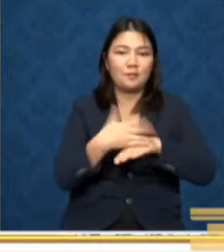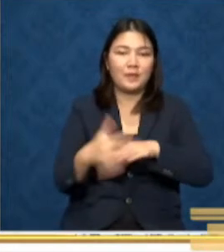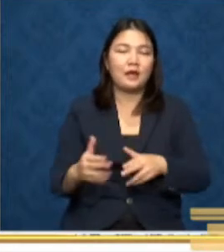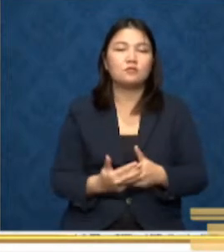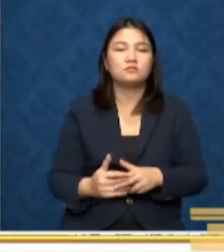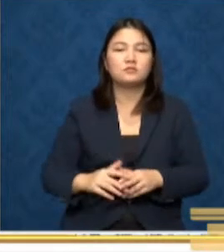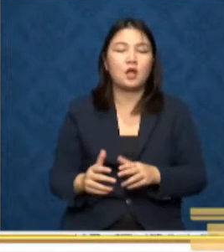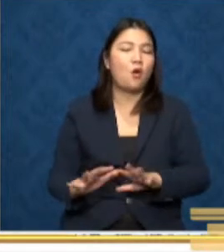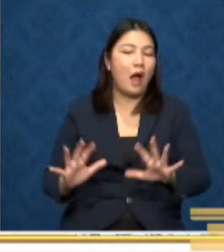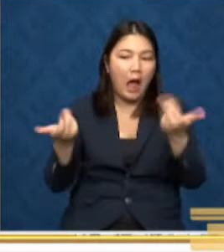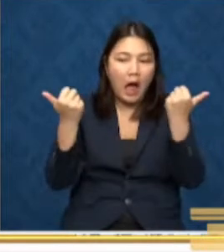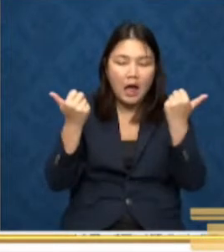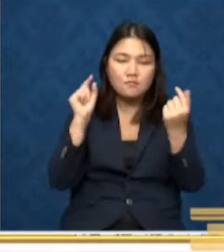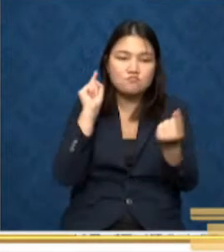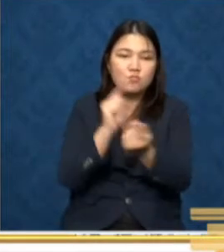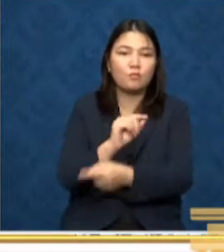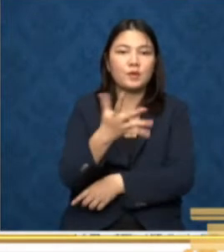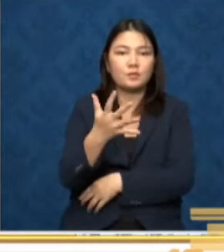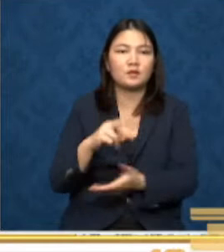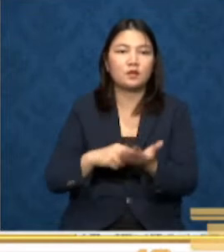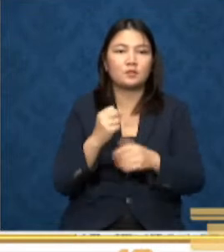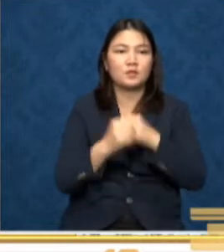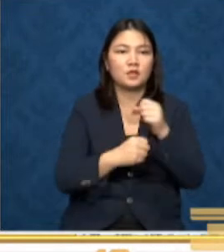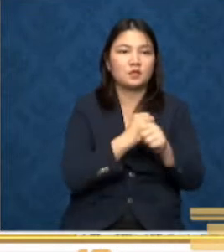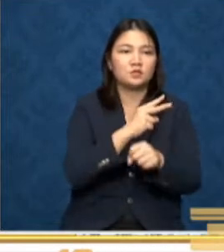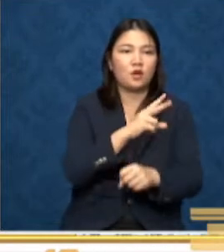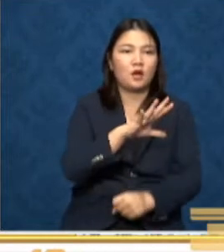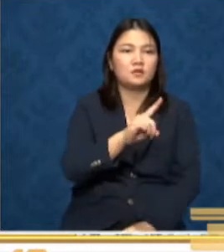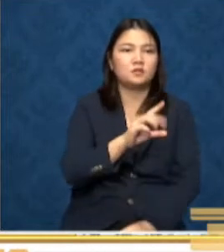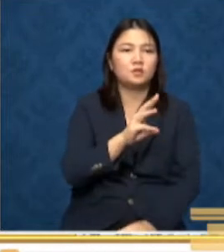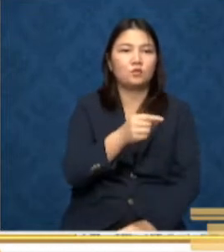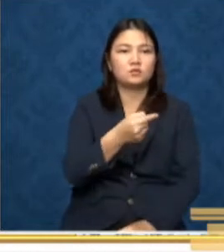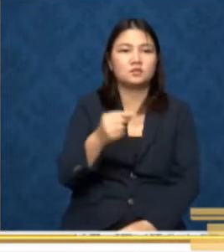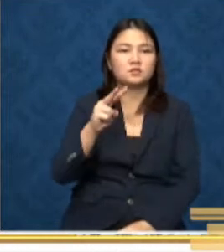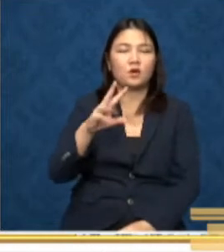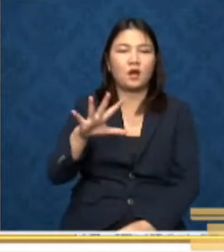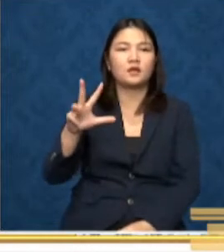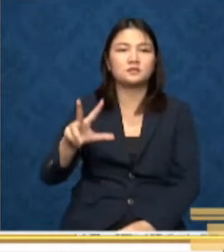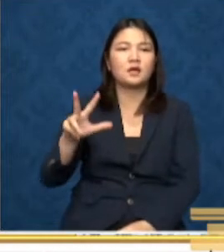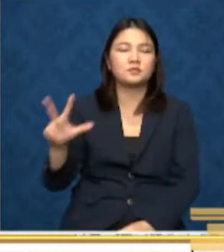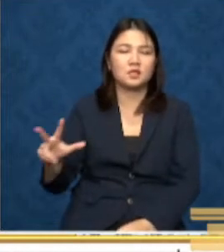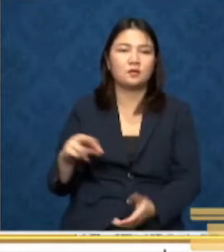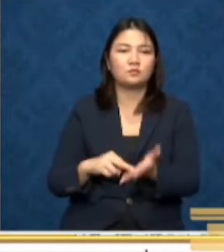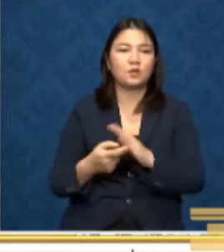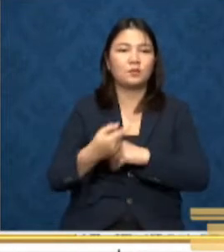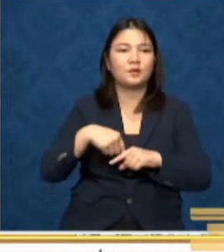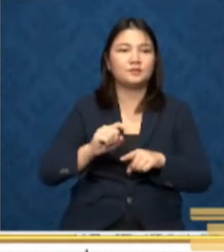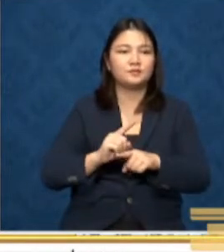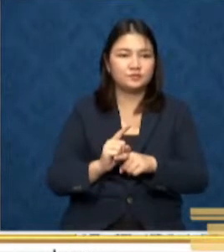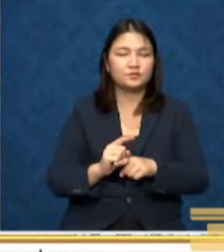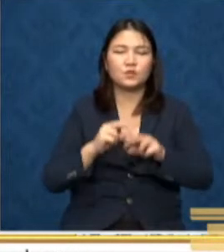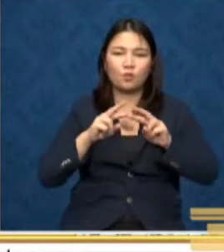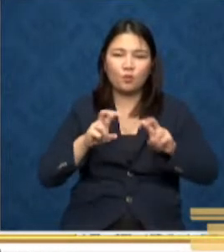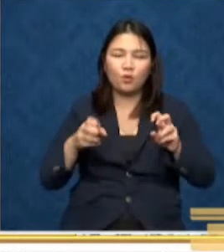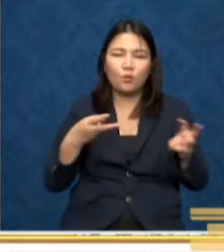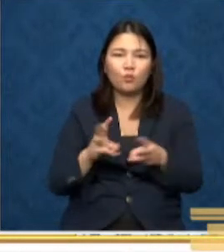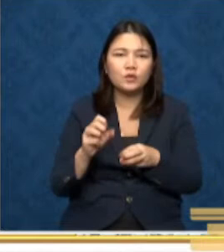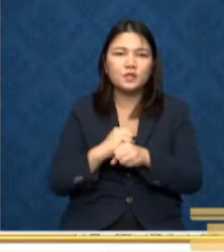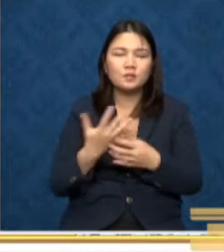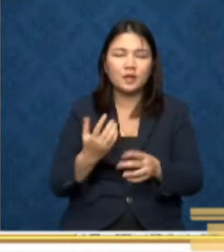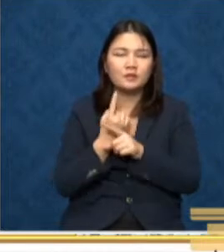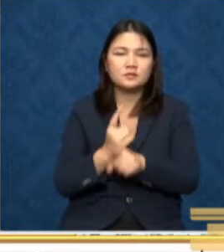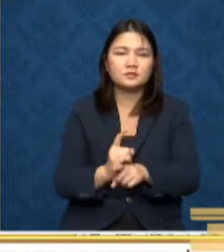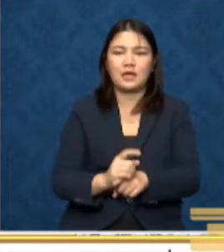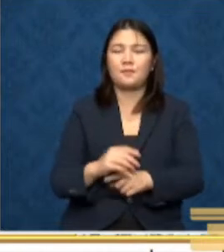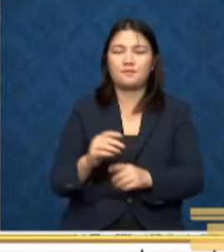างปี2516ถึง2533ค่ะกลไกที่ใช้นะคะก็คือกลไกการนำสอบสวนและการดำเนินคดีอาญ